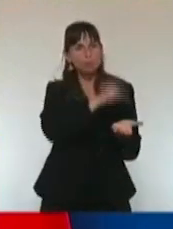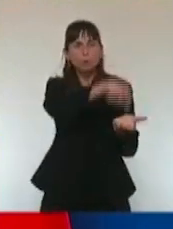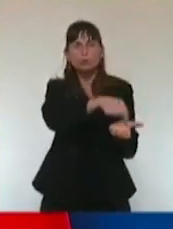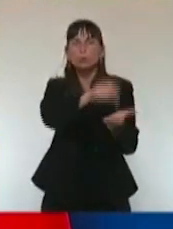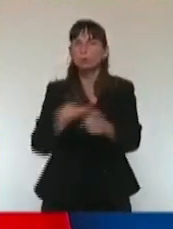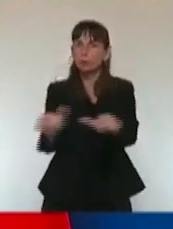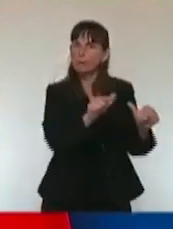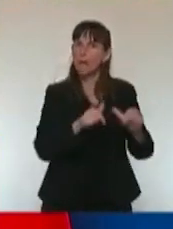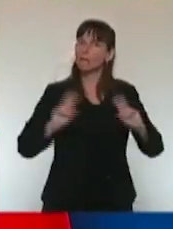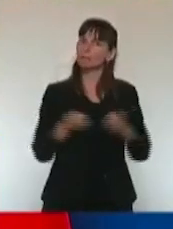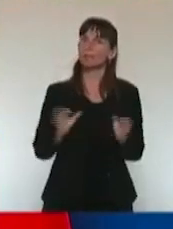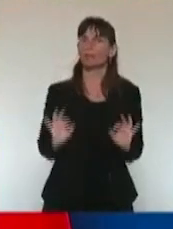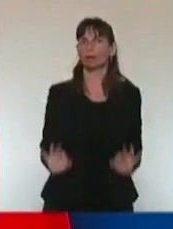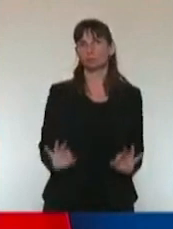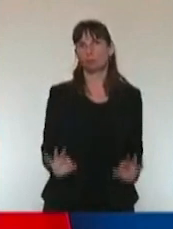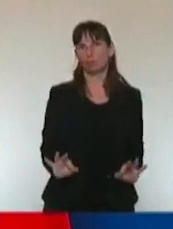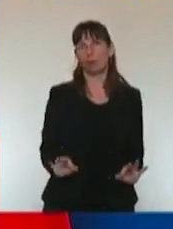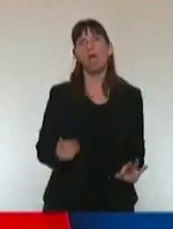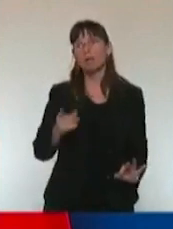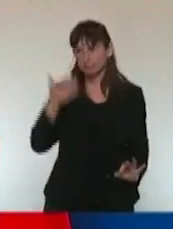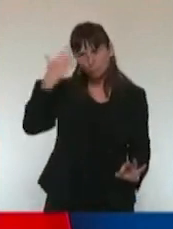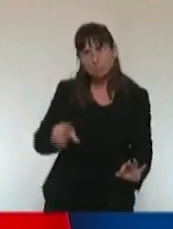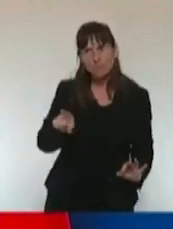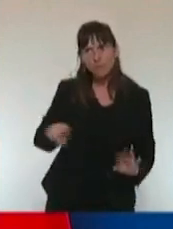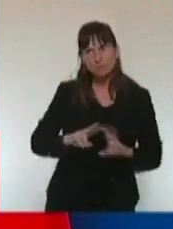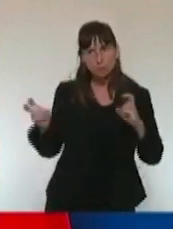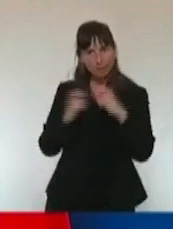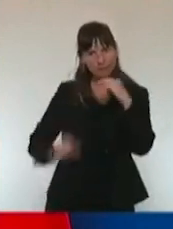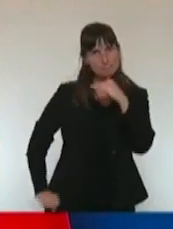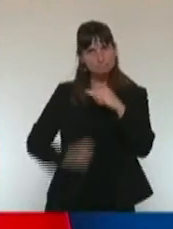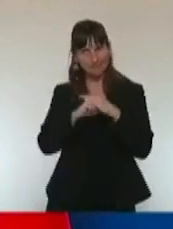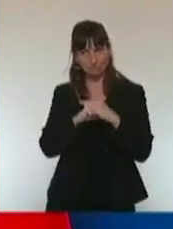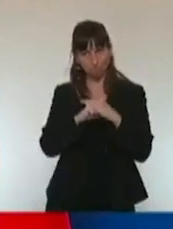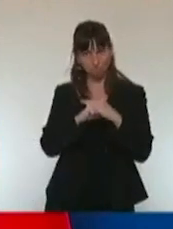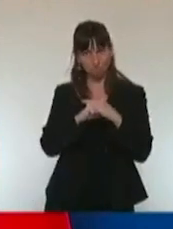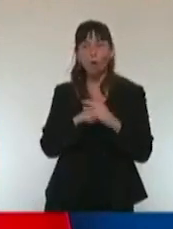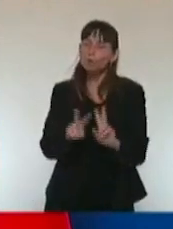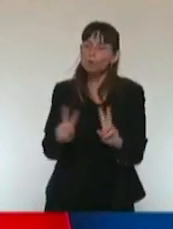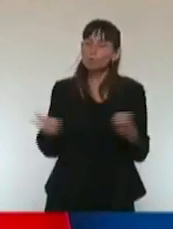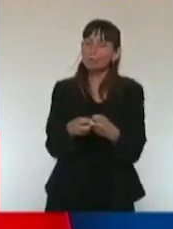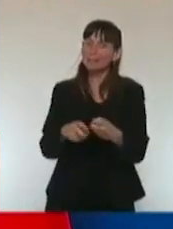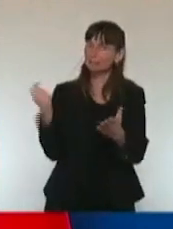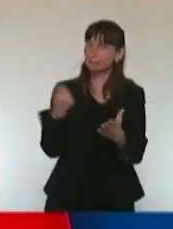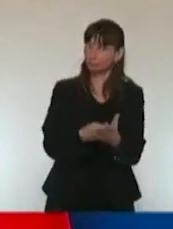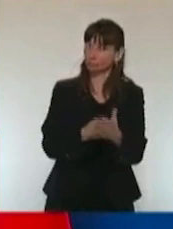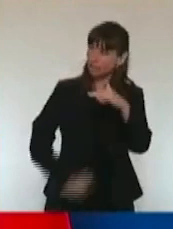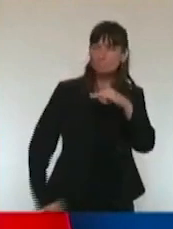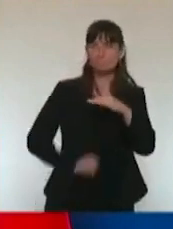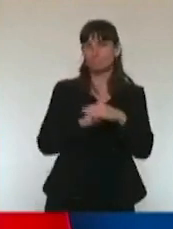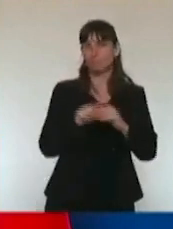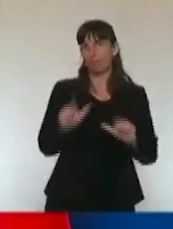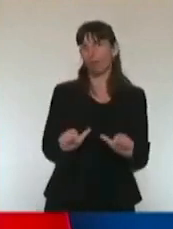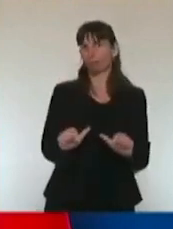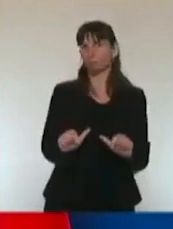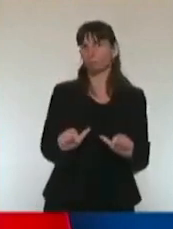pas excessif et vous savez que nous avons limité le coût d'acquisition le prix plus exactement des masques chirurgicaux de façon